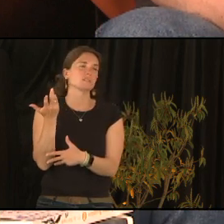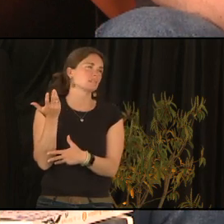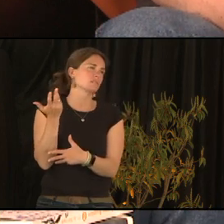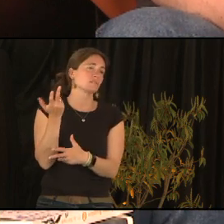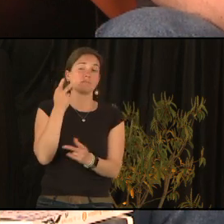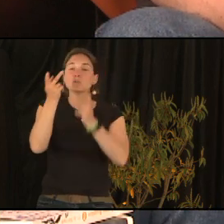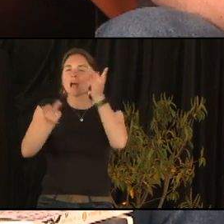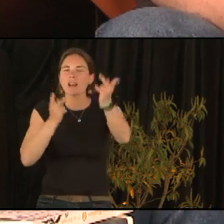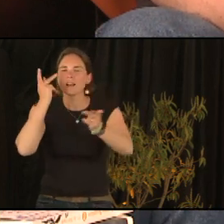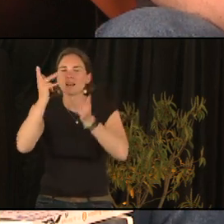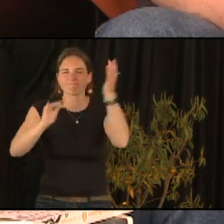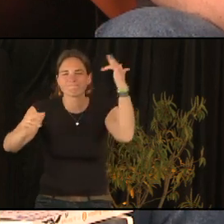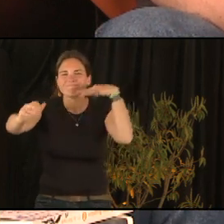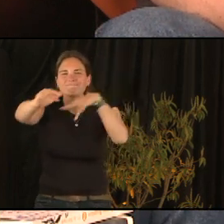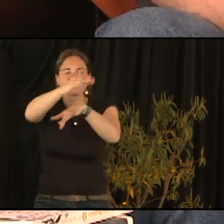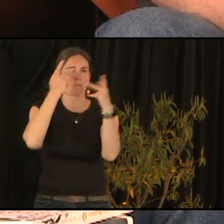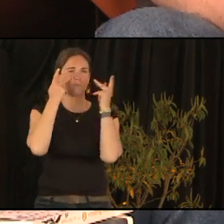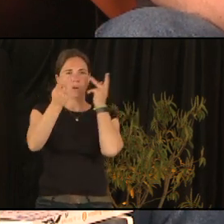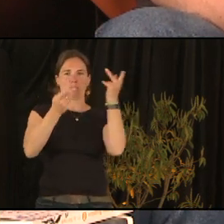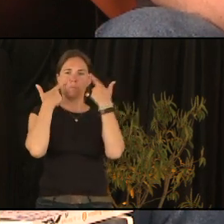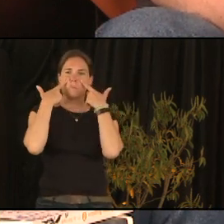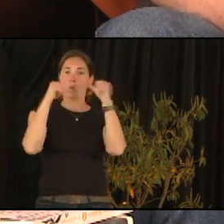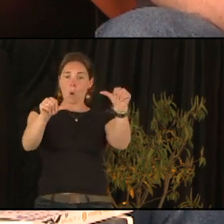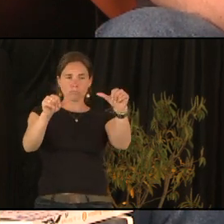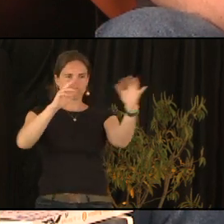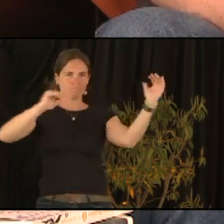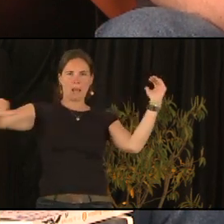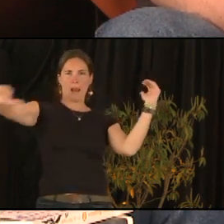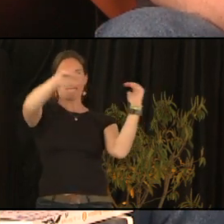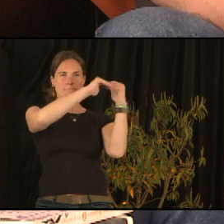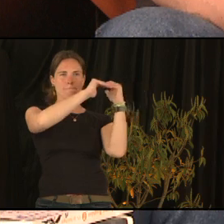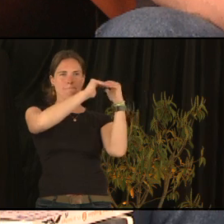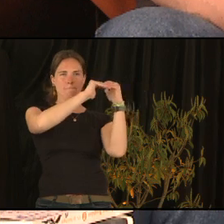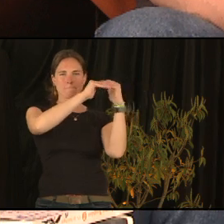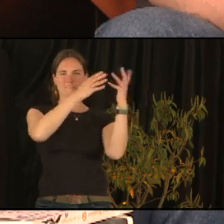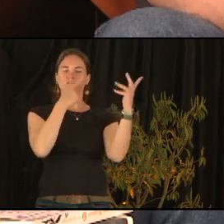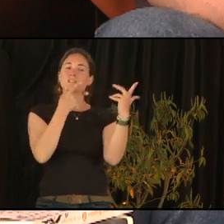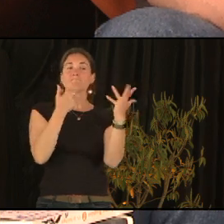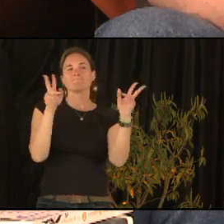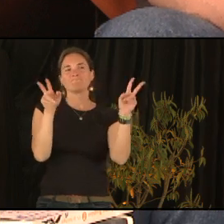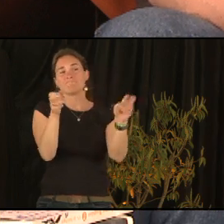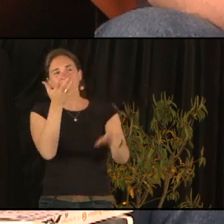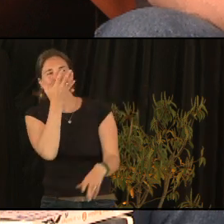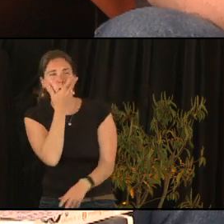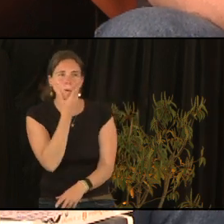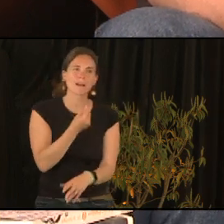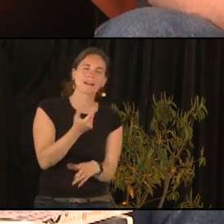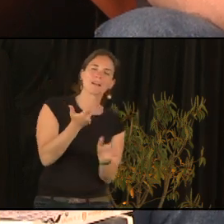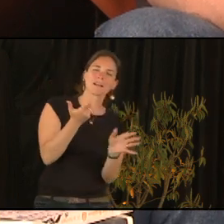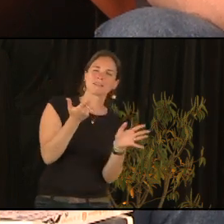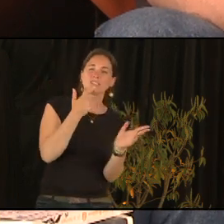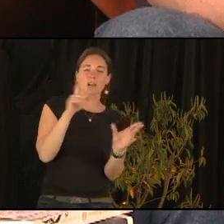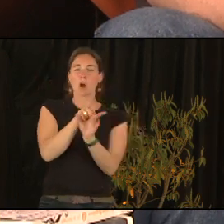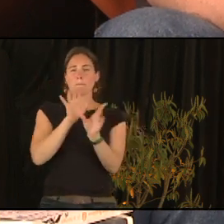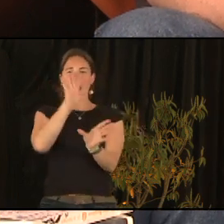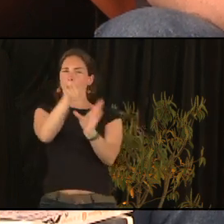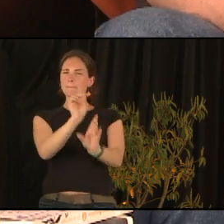c'est visuel. C'est ce qu'on voit, c'est un point de vue, en fait. Donc, il y a quelque chose d'esthétique, de visuel. Donc, on n'est pas impliqué